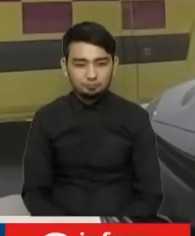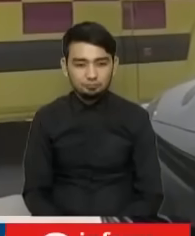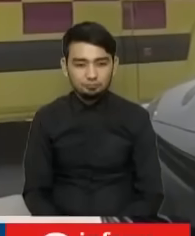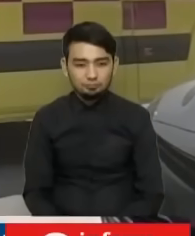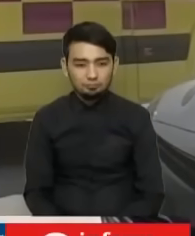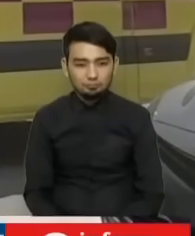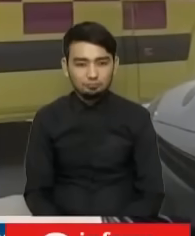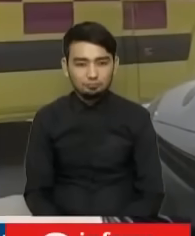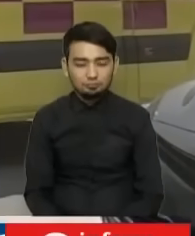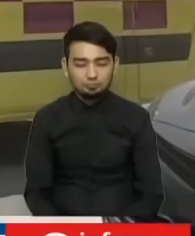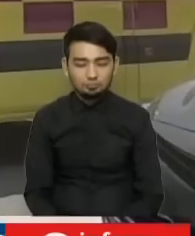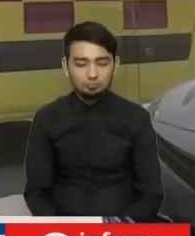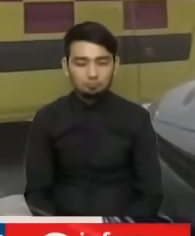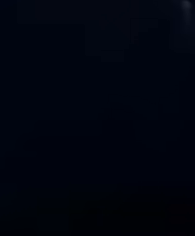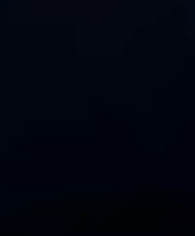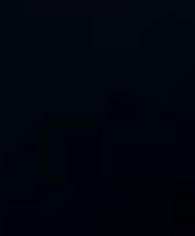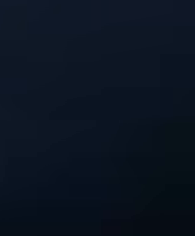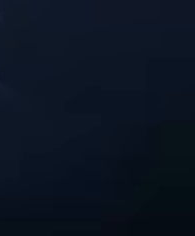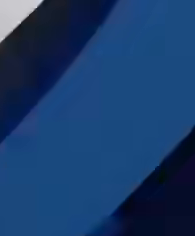Қызылорда.